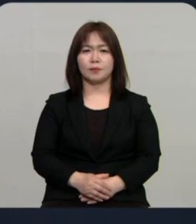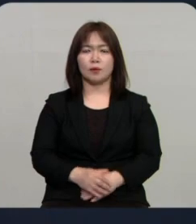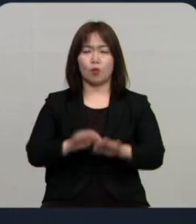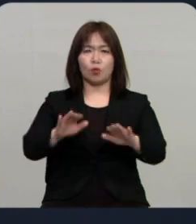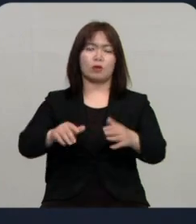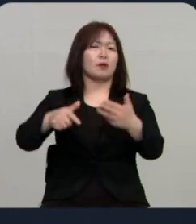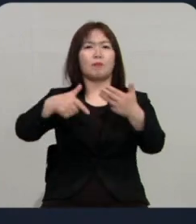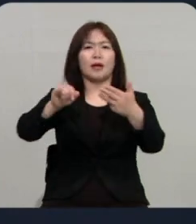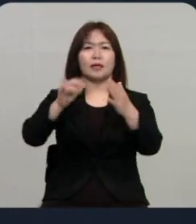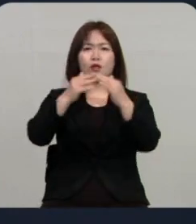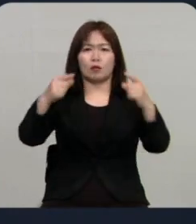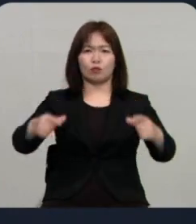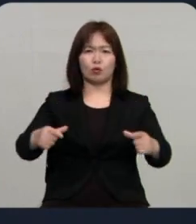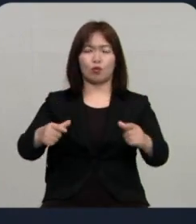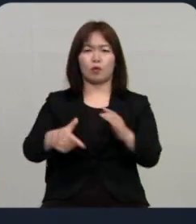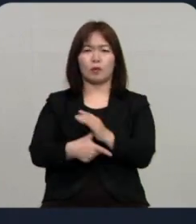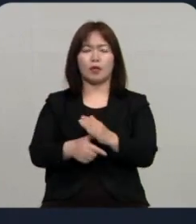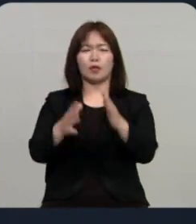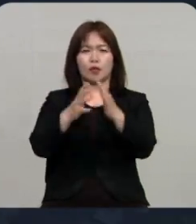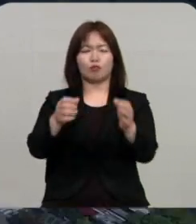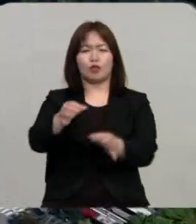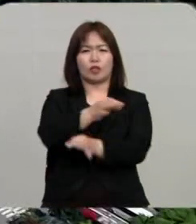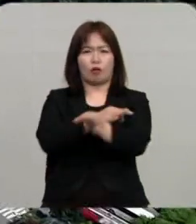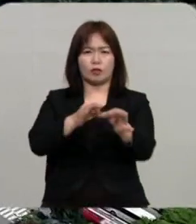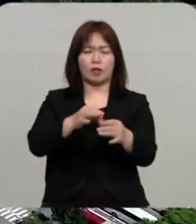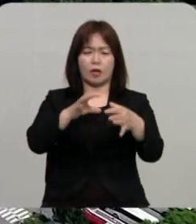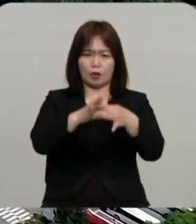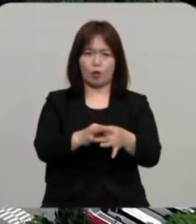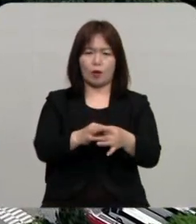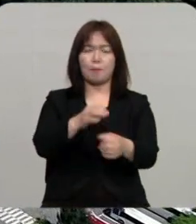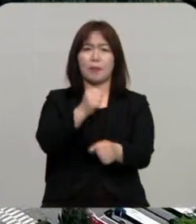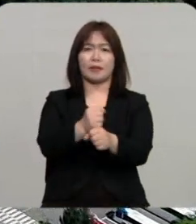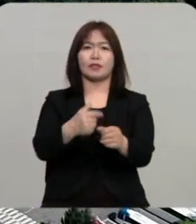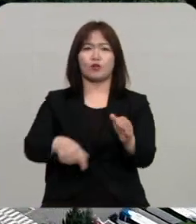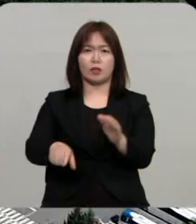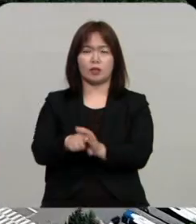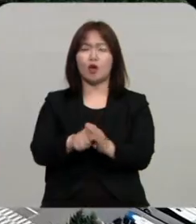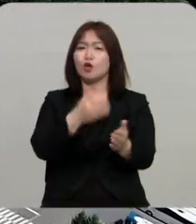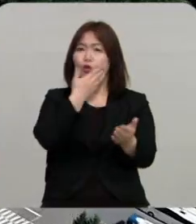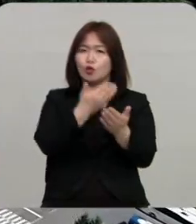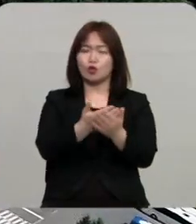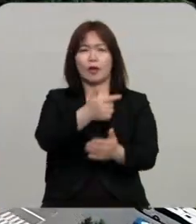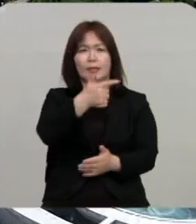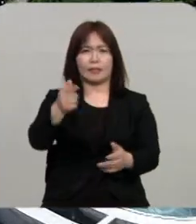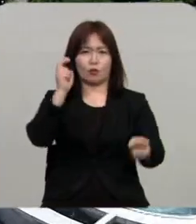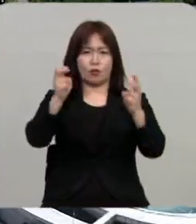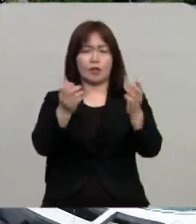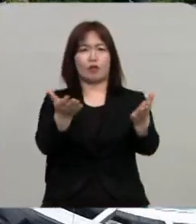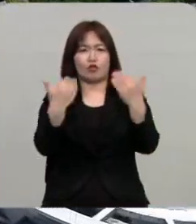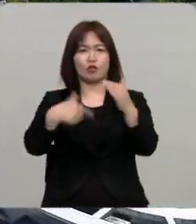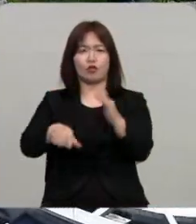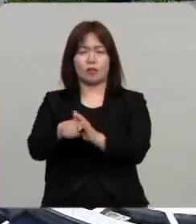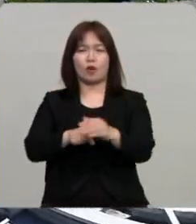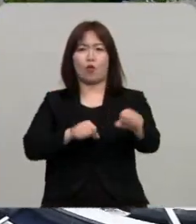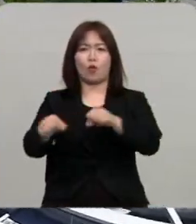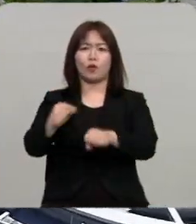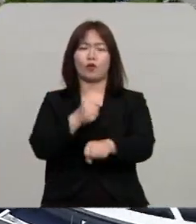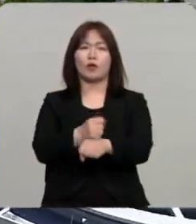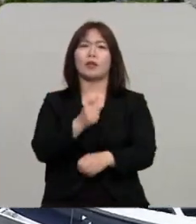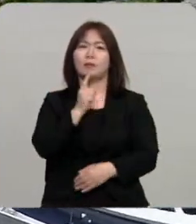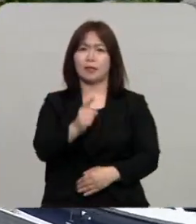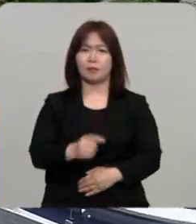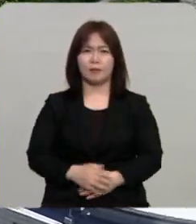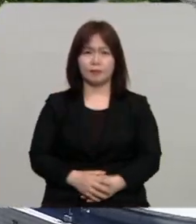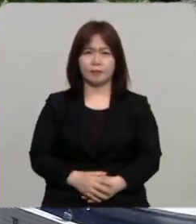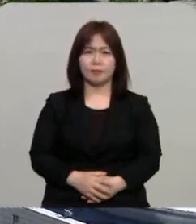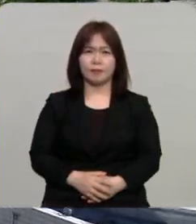민선 8기 전라북도가 이른바 전북경제 르네상스 시대를 열기 위해서 핵심 대기업 유치 전략을 본격적으로